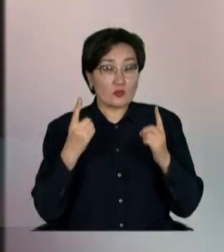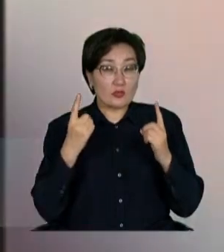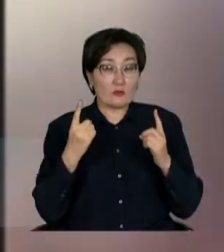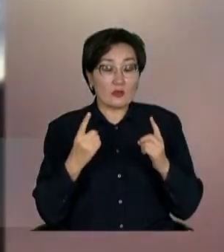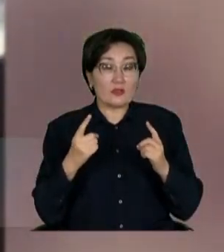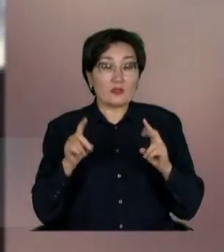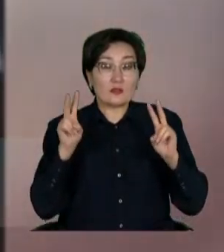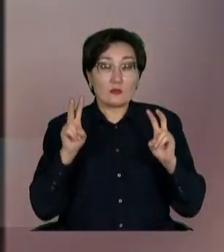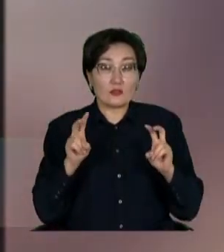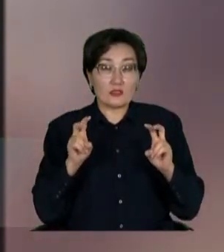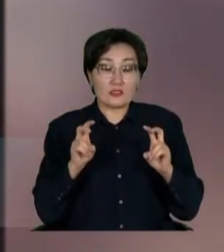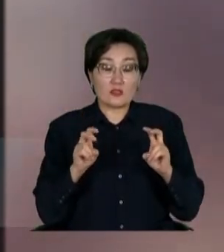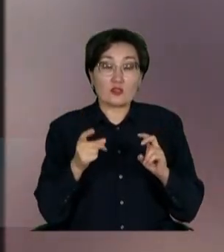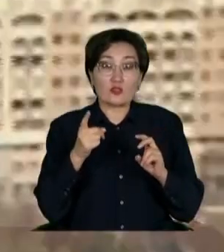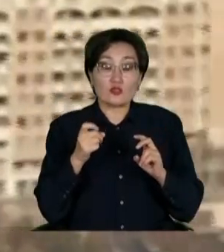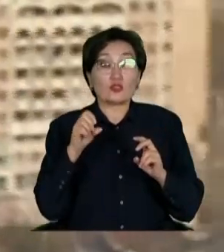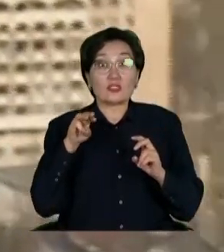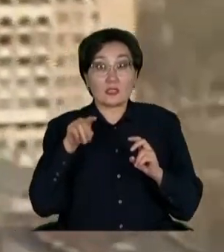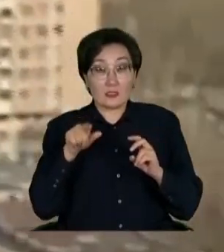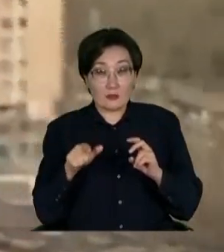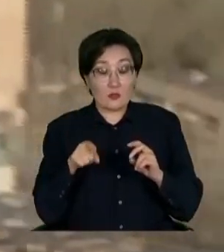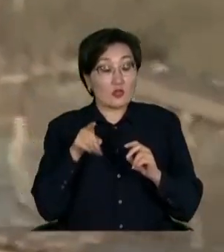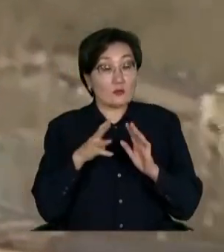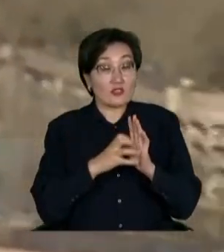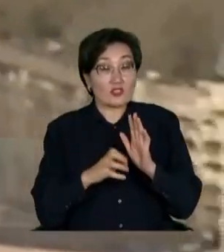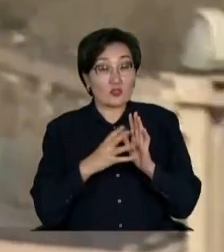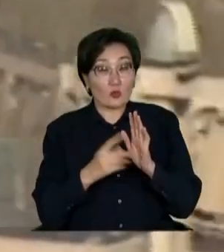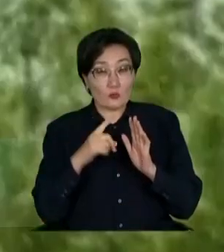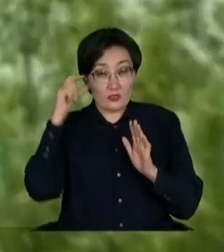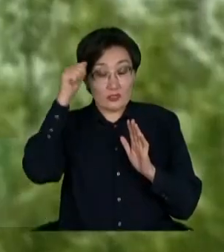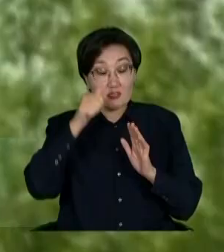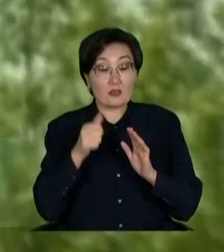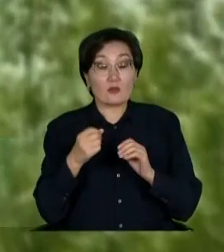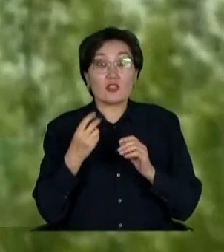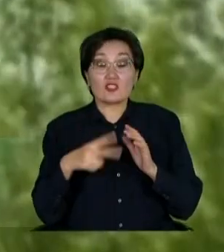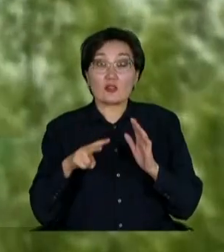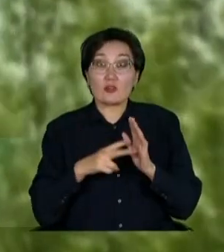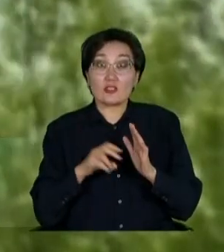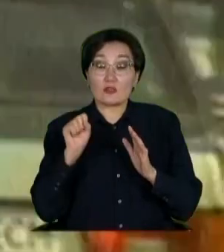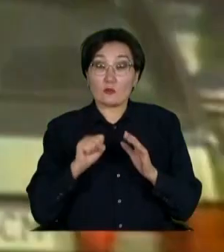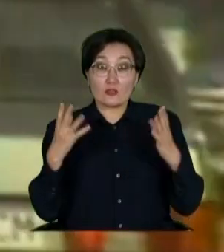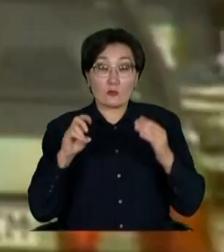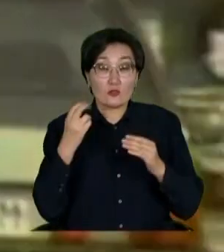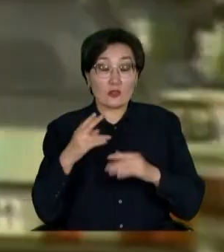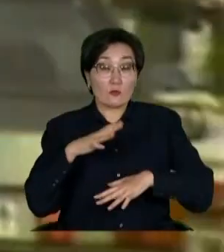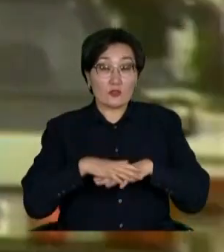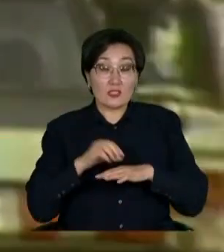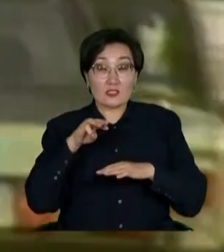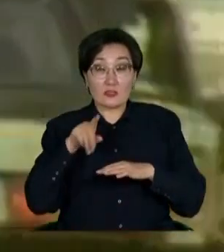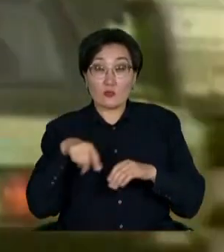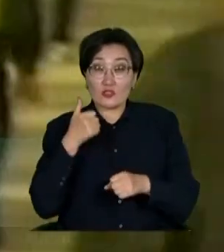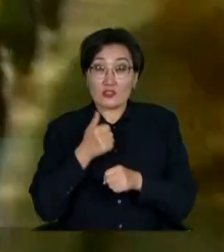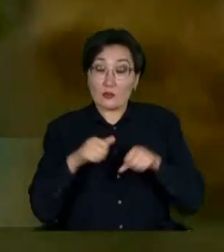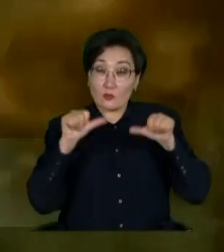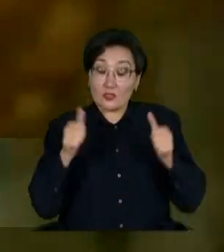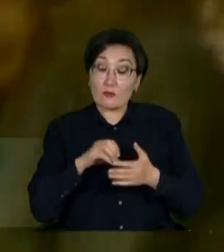деноминация у нас 100 тенге. 1992 жылдың 27 тамызында Ұлттық банк теңге купюрасының негізгі